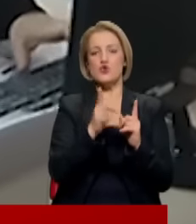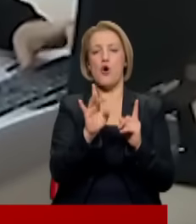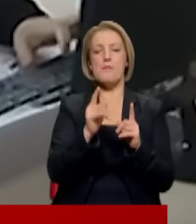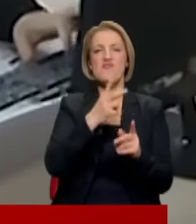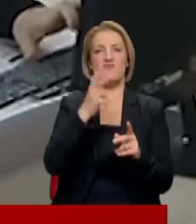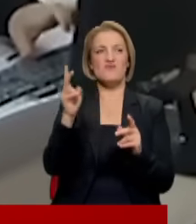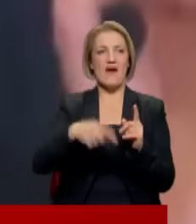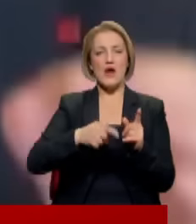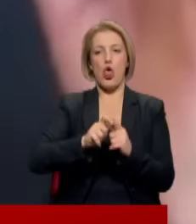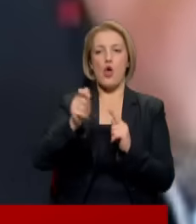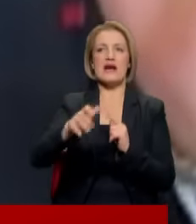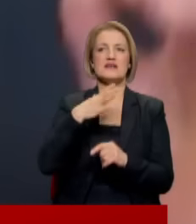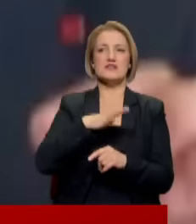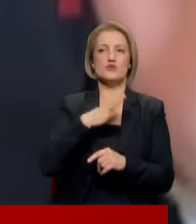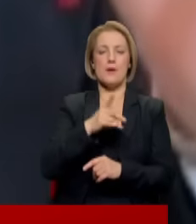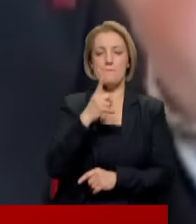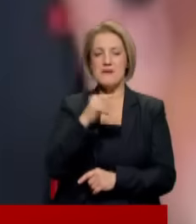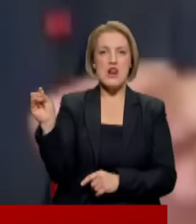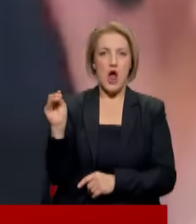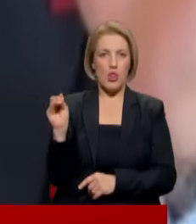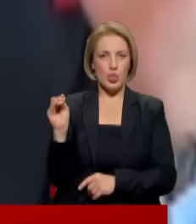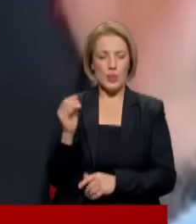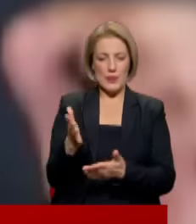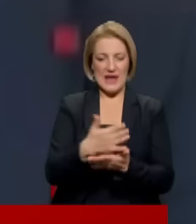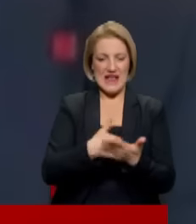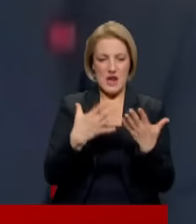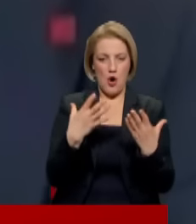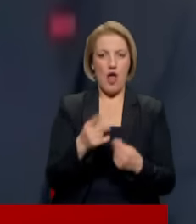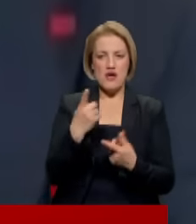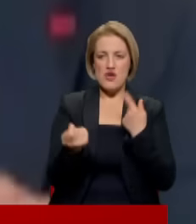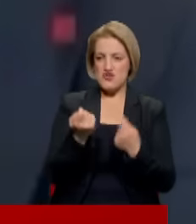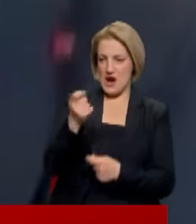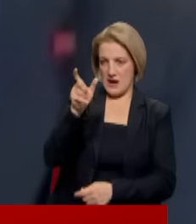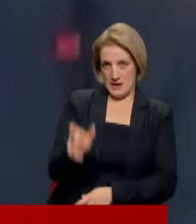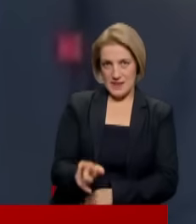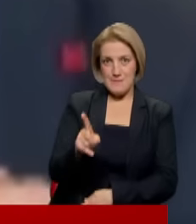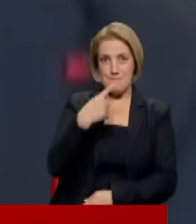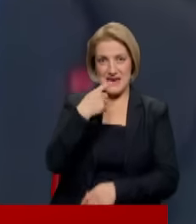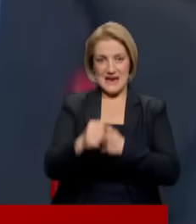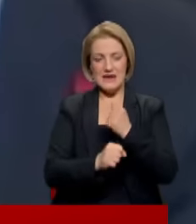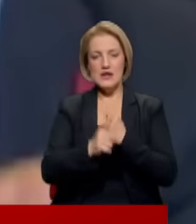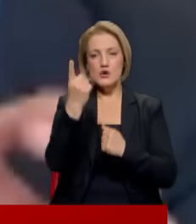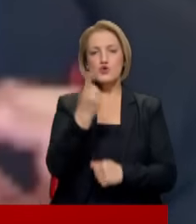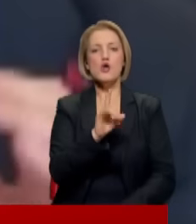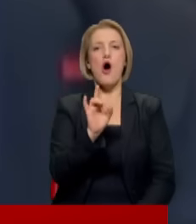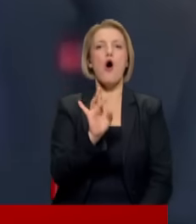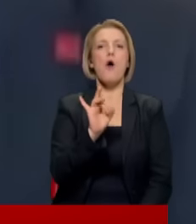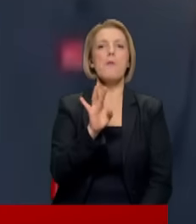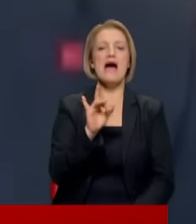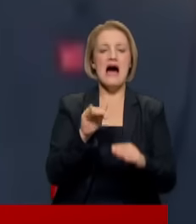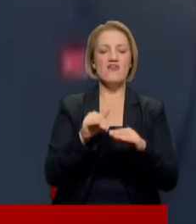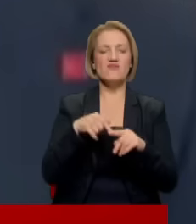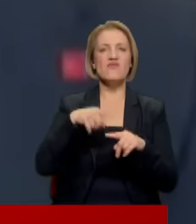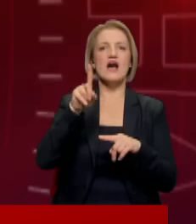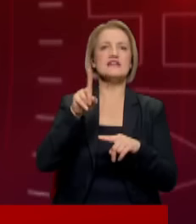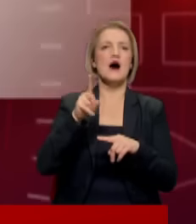ödesin istiyor CHP 1 milyon lira brüt geliri olan çalışan yıllık % 15'ten fazla